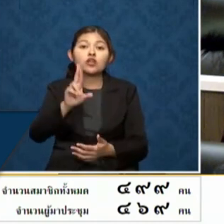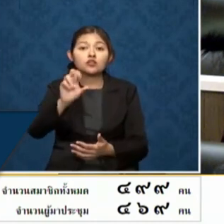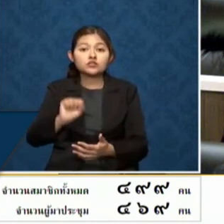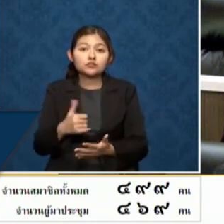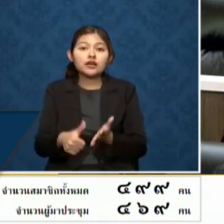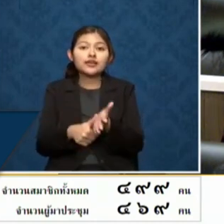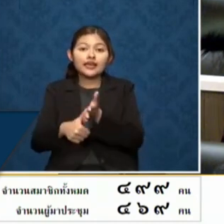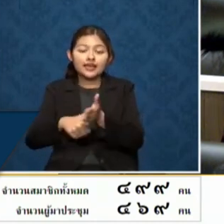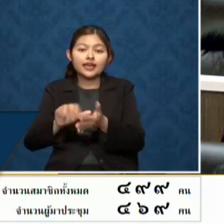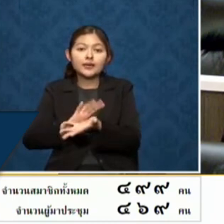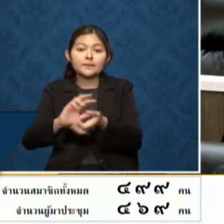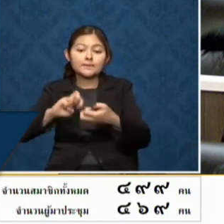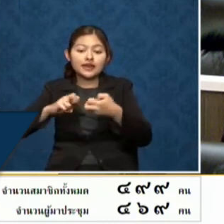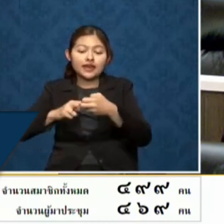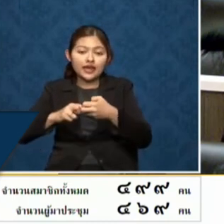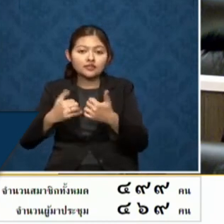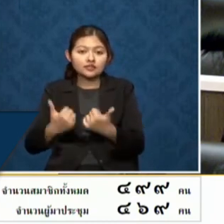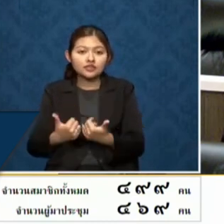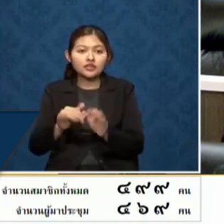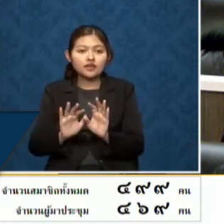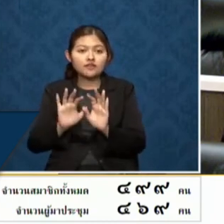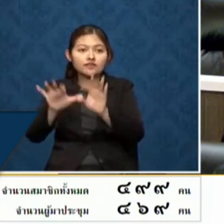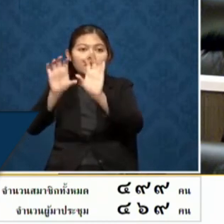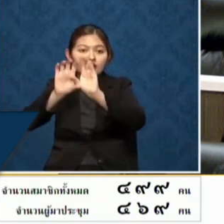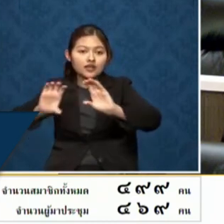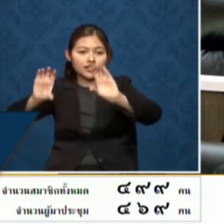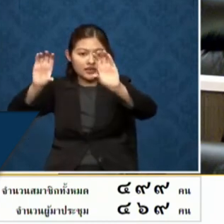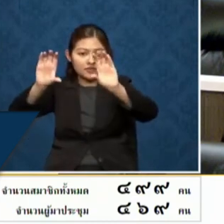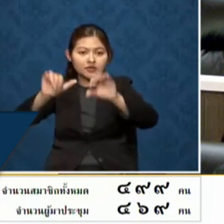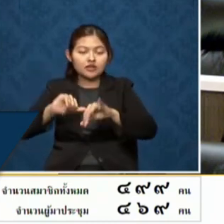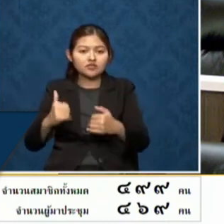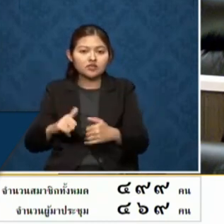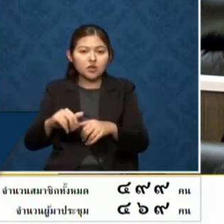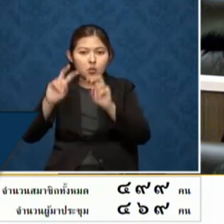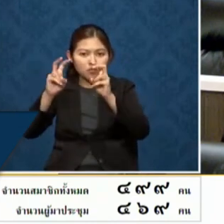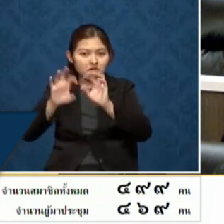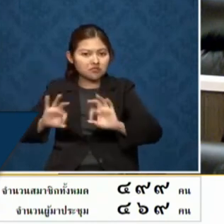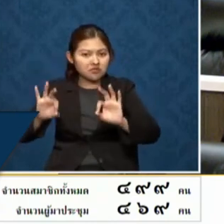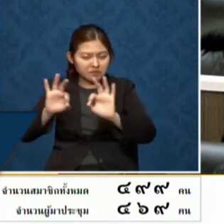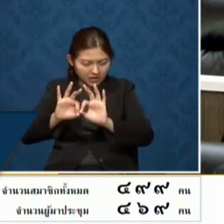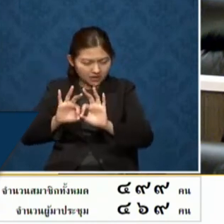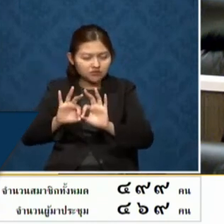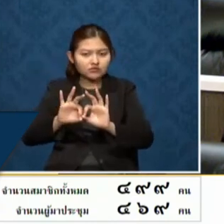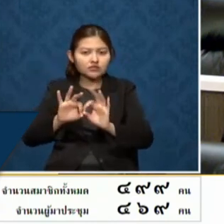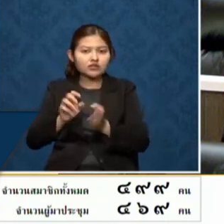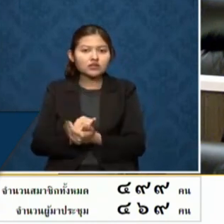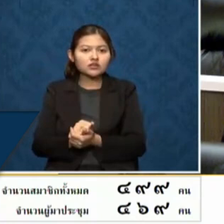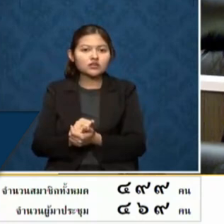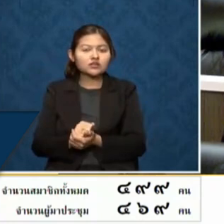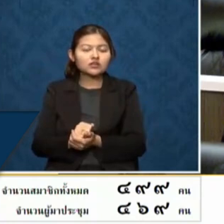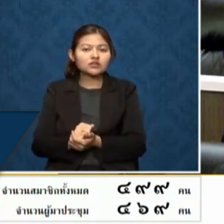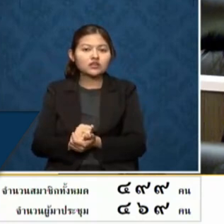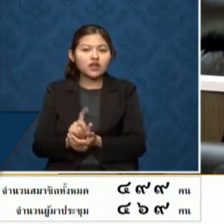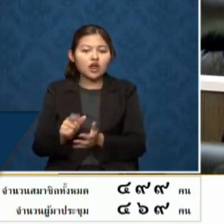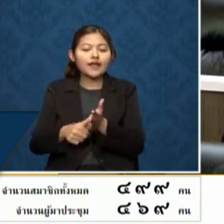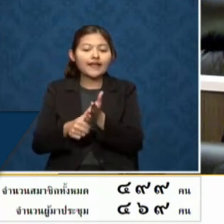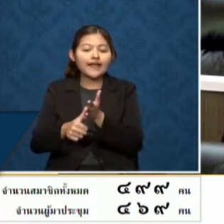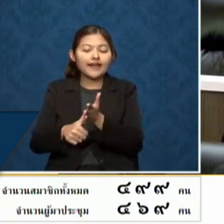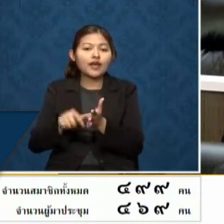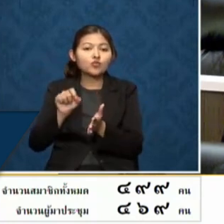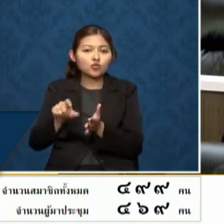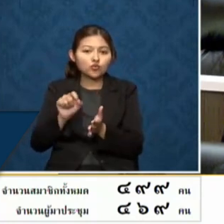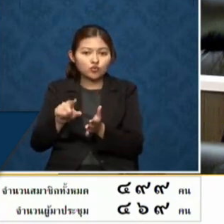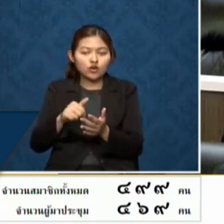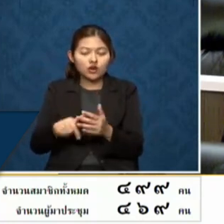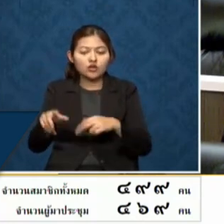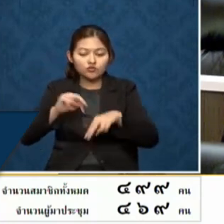ช่วยกันแก้ปัญหานะครับแล้วก็ฝากไปยังรัฐบาลนะครับเรื่องนี้ไม่ใช่เรื่องเล็กๆนะครับเป็นเรื่องสำคัญนะครับที่เราจำเป็นต้องแก้ไขปัญหารวม